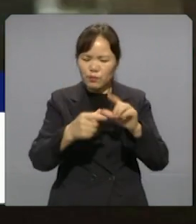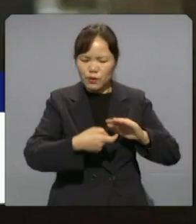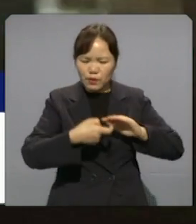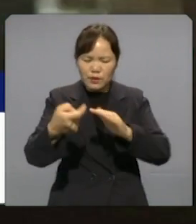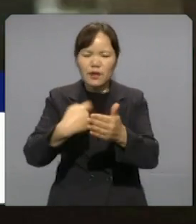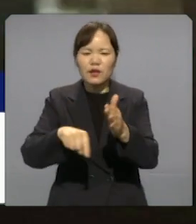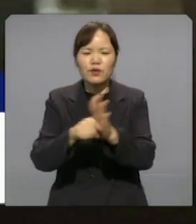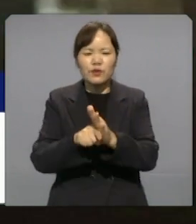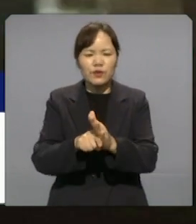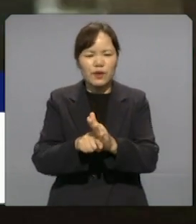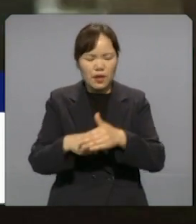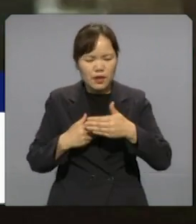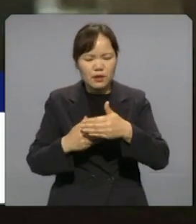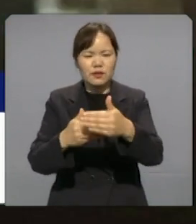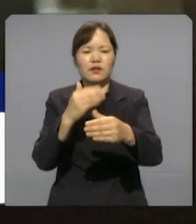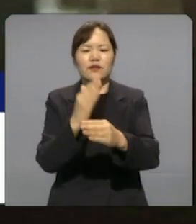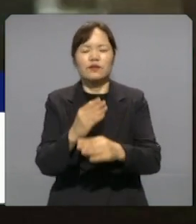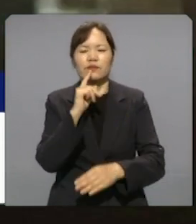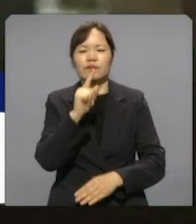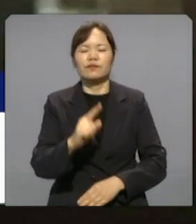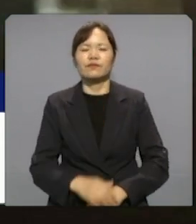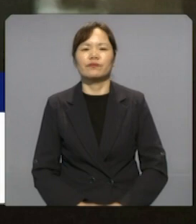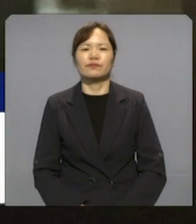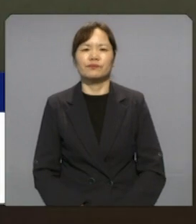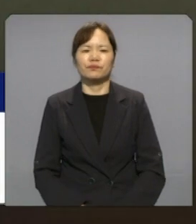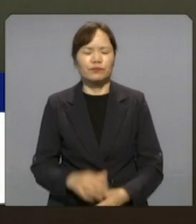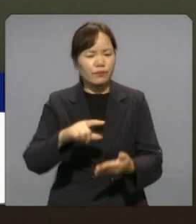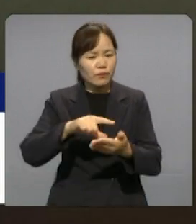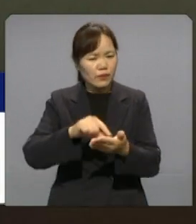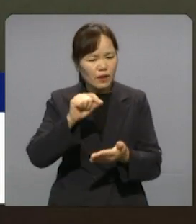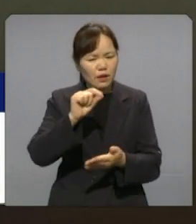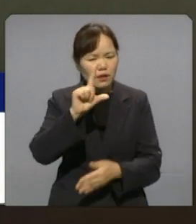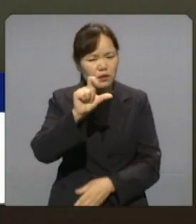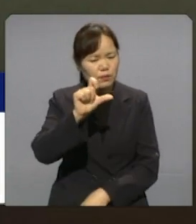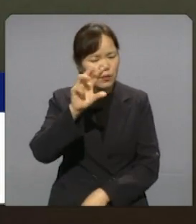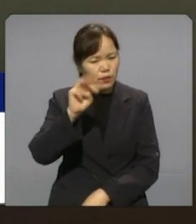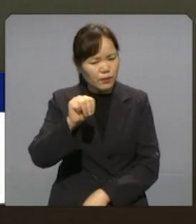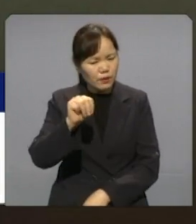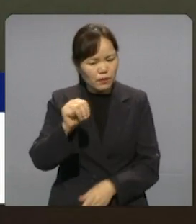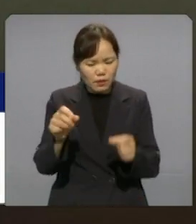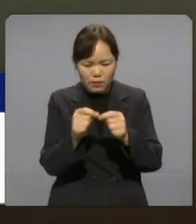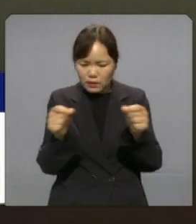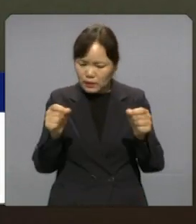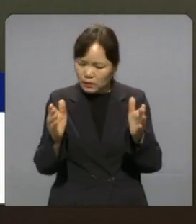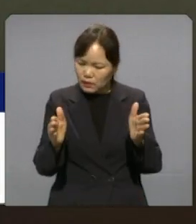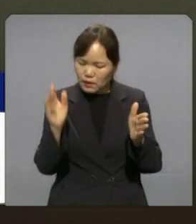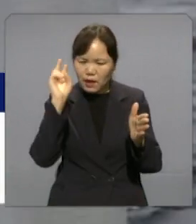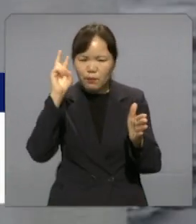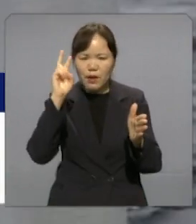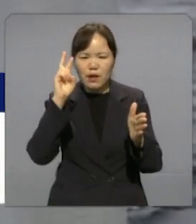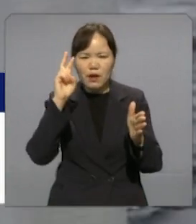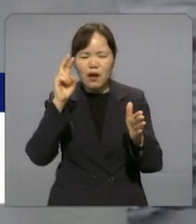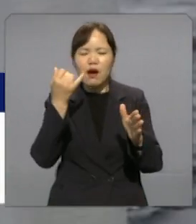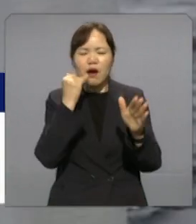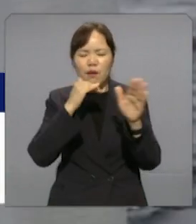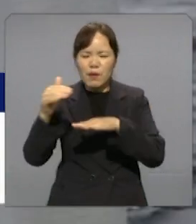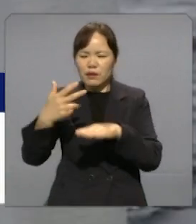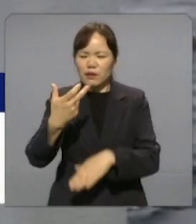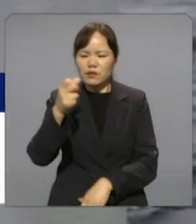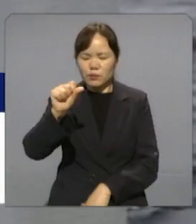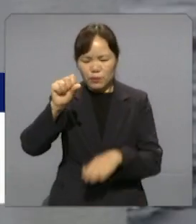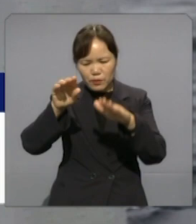작전을 진행 중이라고 밝혔습니다 약 15m 길이로 판단된 동체 일부는 수심 75m 바닥에